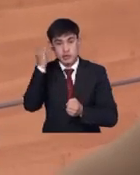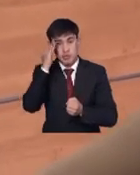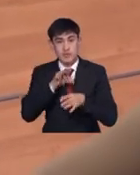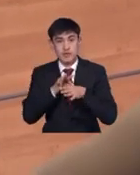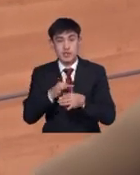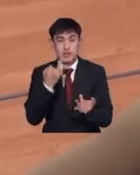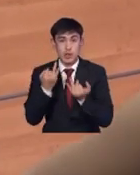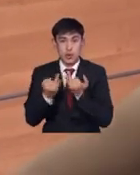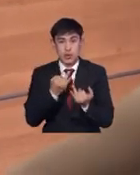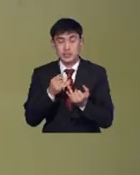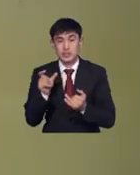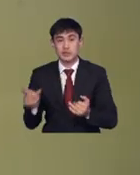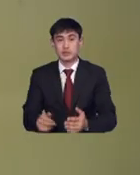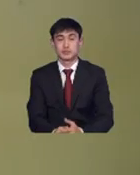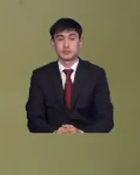ведения диалога с оппонентом.